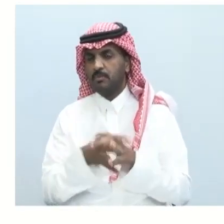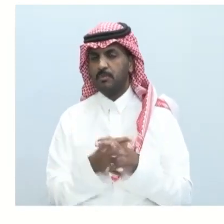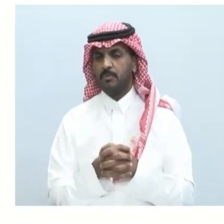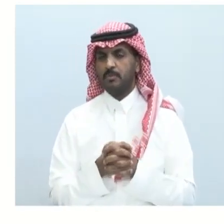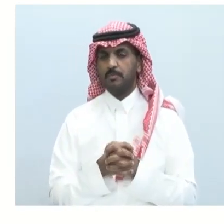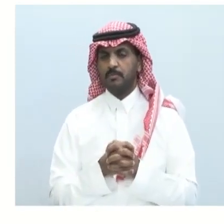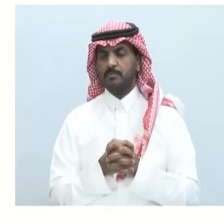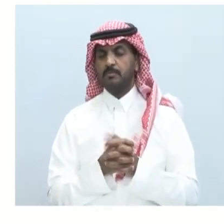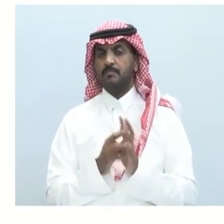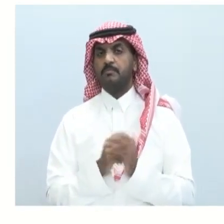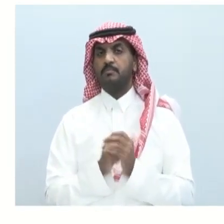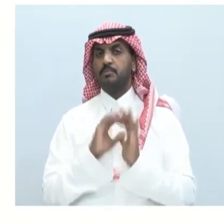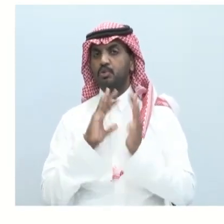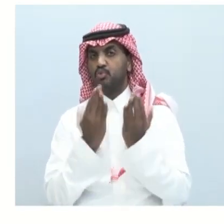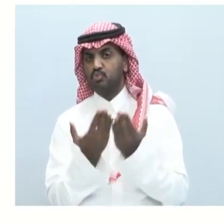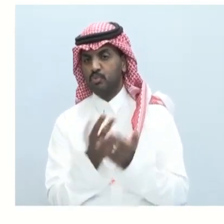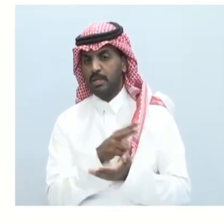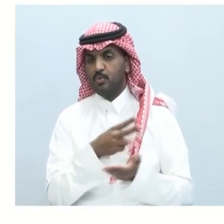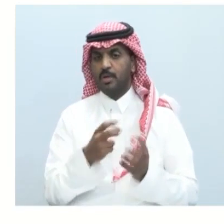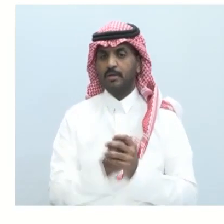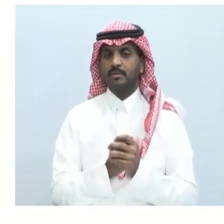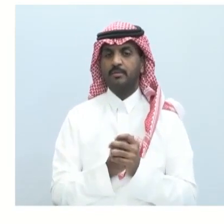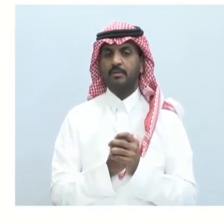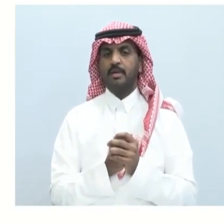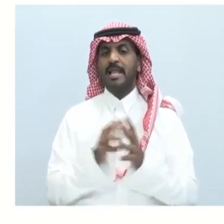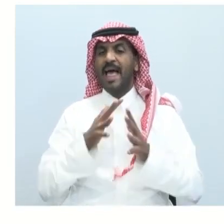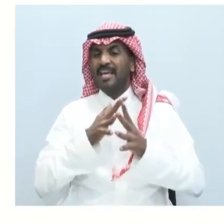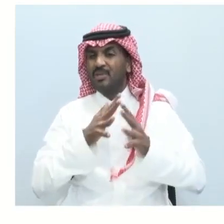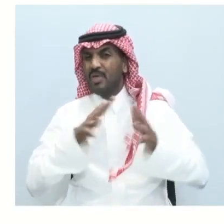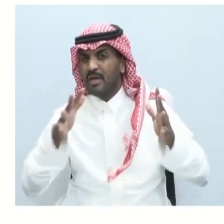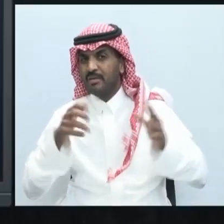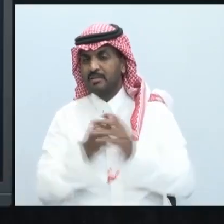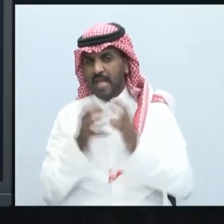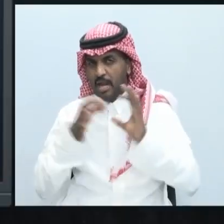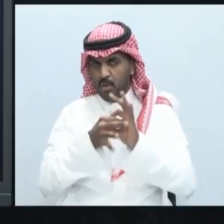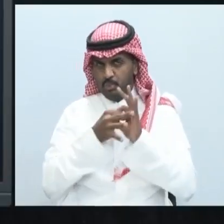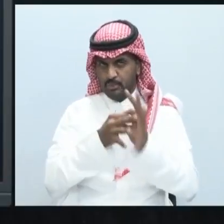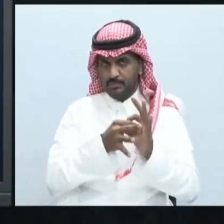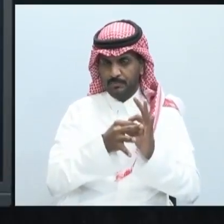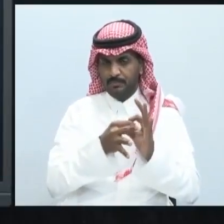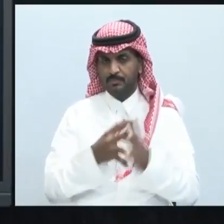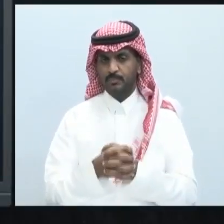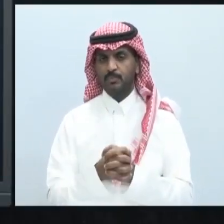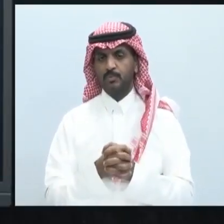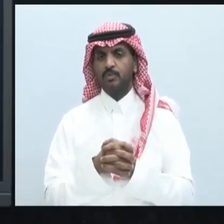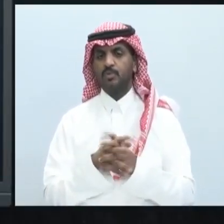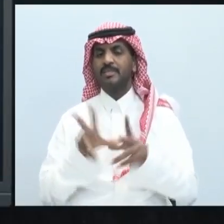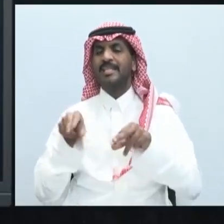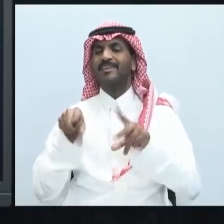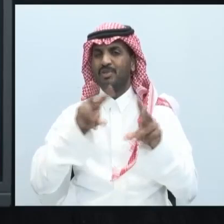نجد ان الجنس مجموعه من الانواع الاكثر ترابطا الاكثر ماذا ترابطا